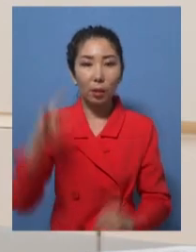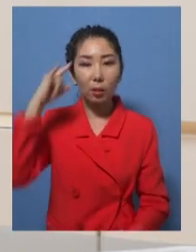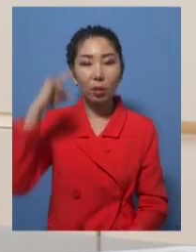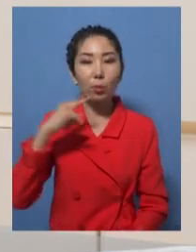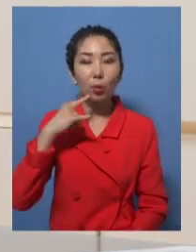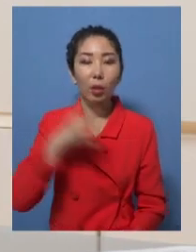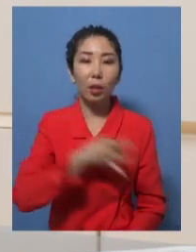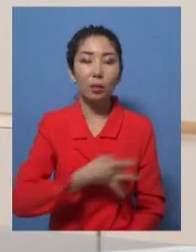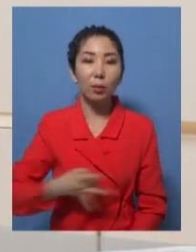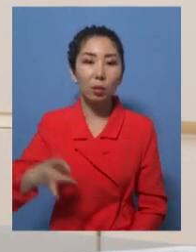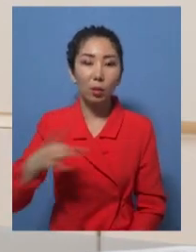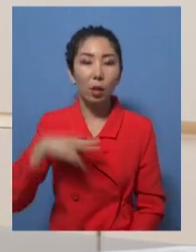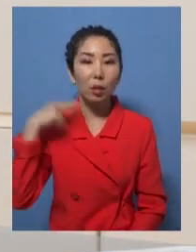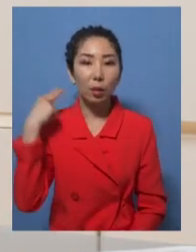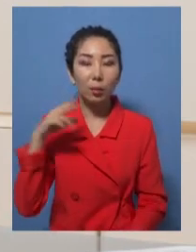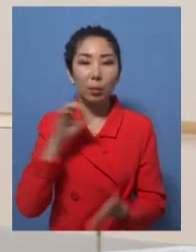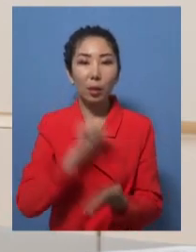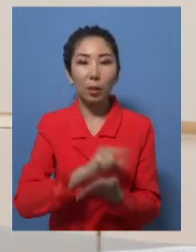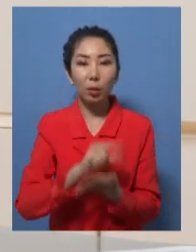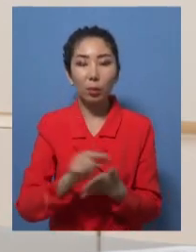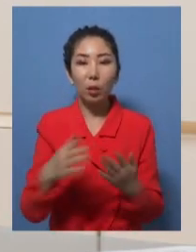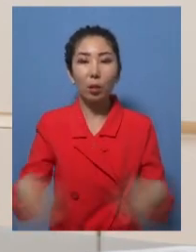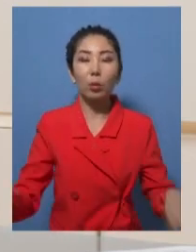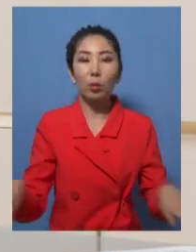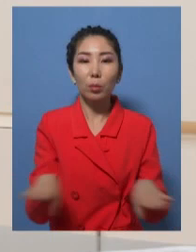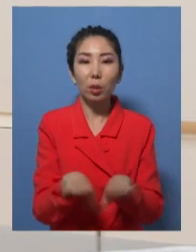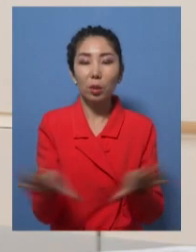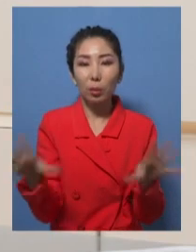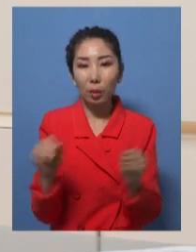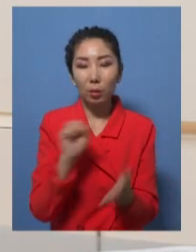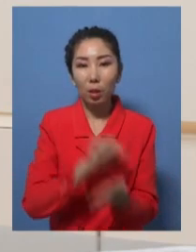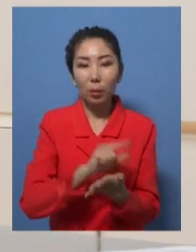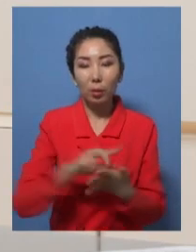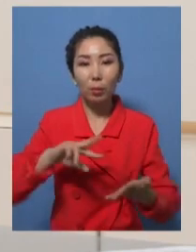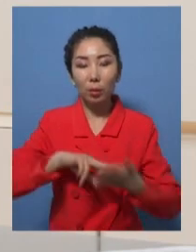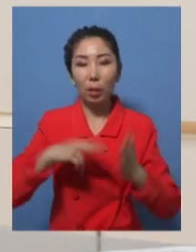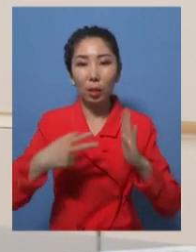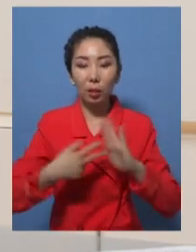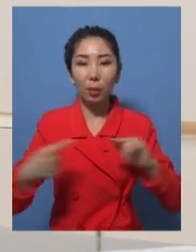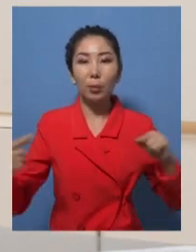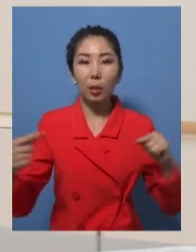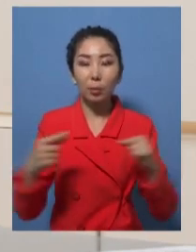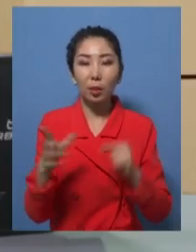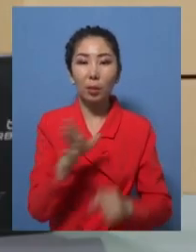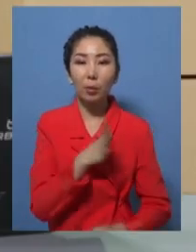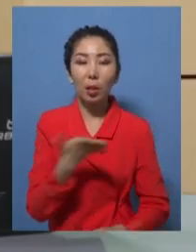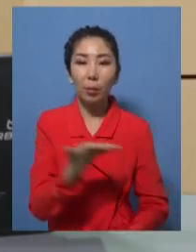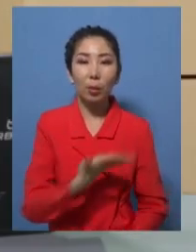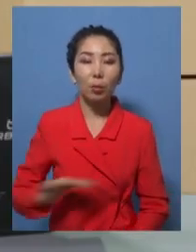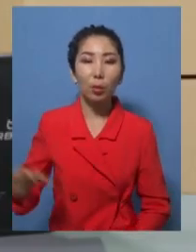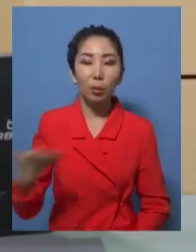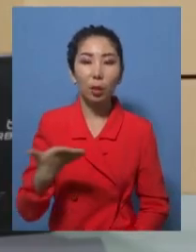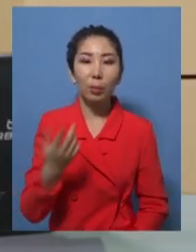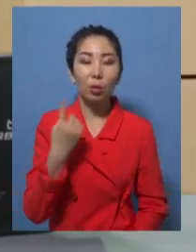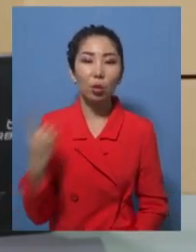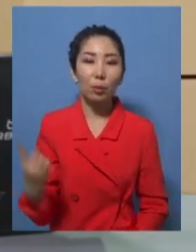Республикасының президентінің тапсырмаларынан туындаған міндеттер, мақсат міндеттер бізге айқындап береді. Сол кезде жаңа белгілі болады. Әрине, ол енді